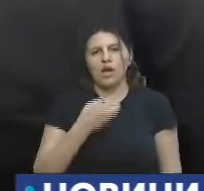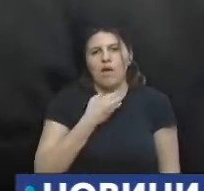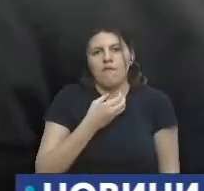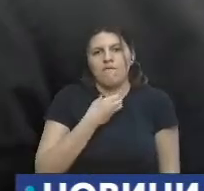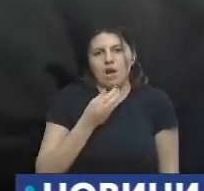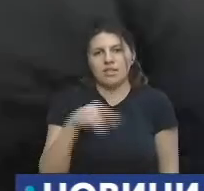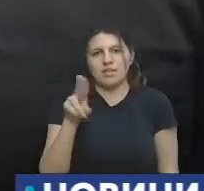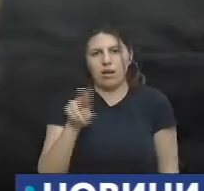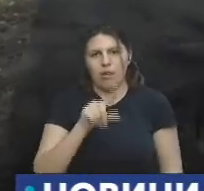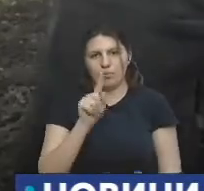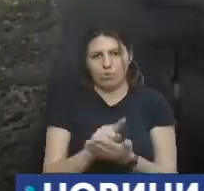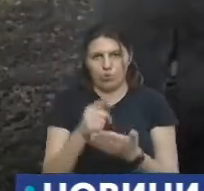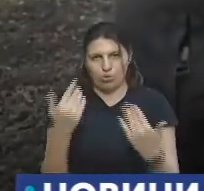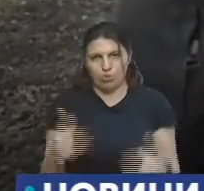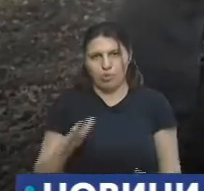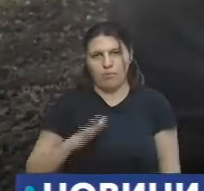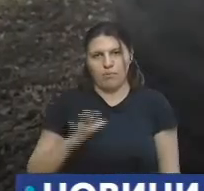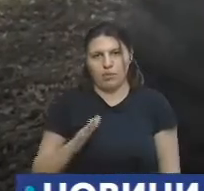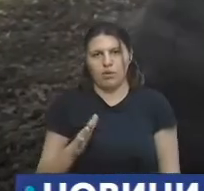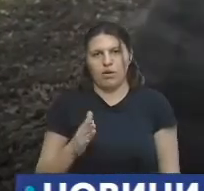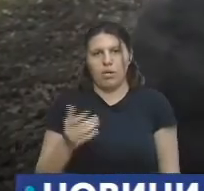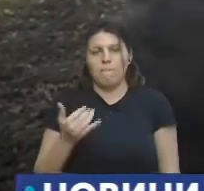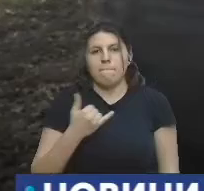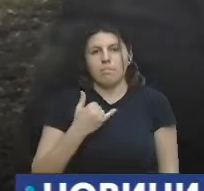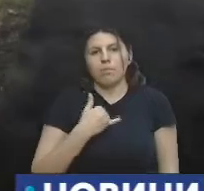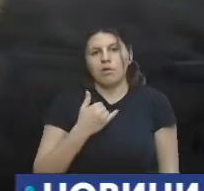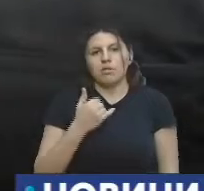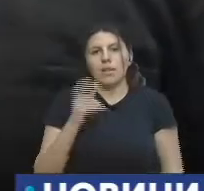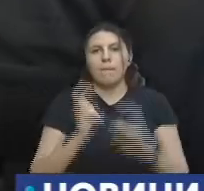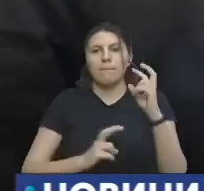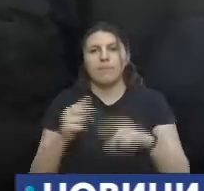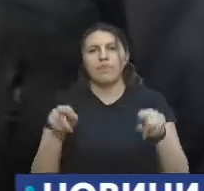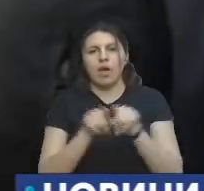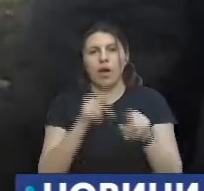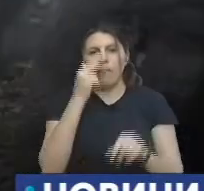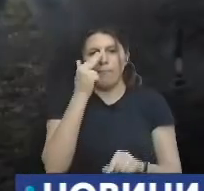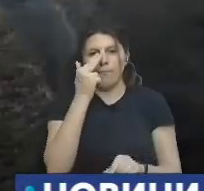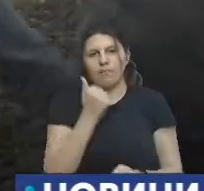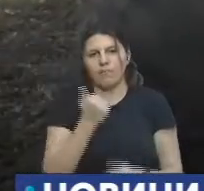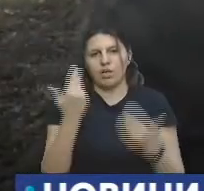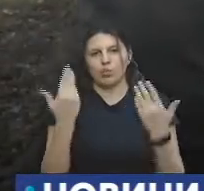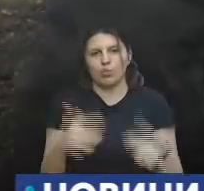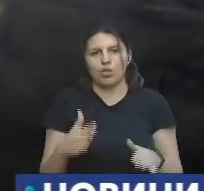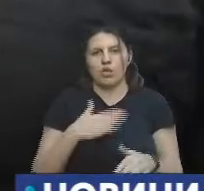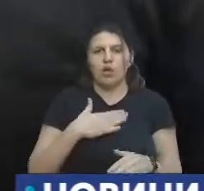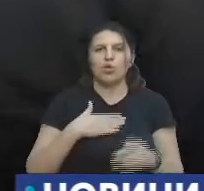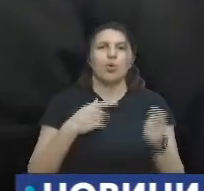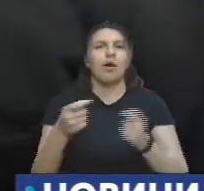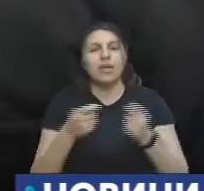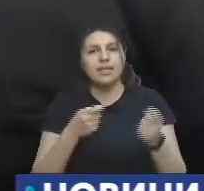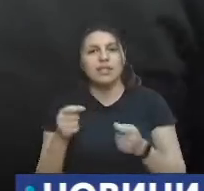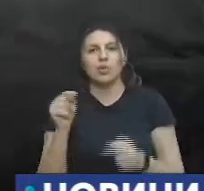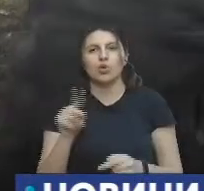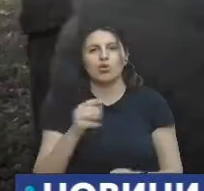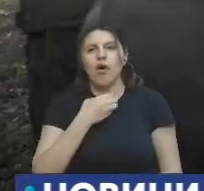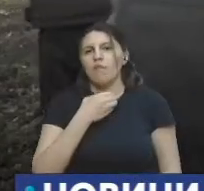давать. Ну, мы же привыкли, у нас на предприятии такая политика. Мы привыкли и приучили их, этих наших руководителей, то, что аванс